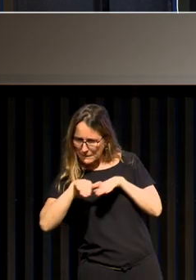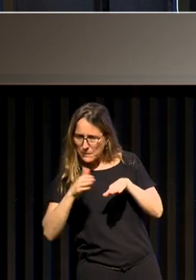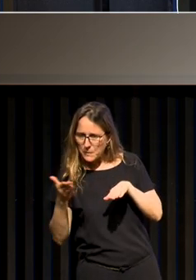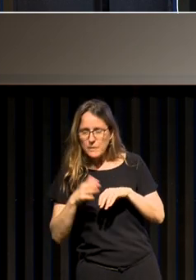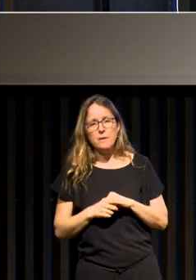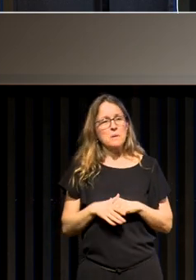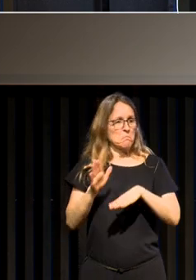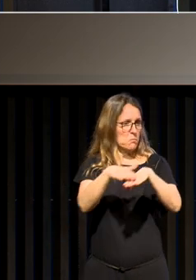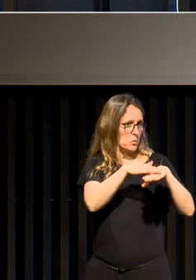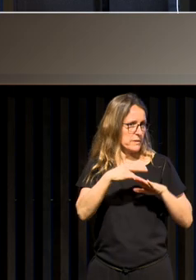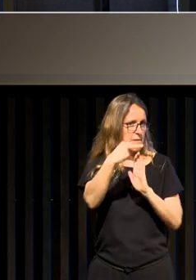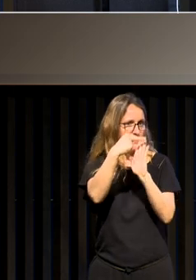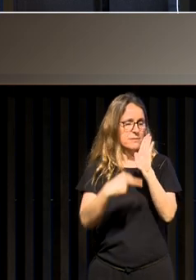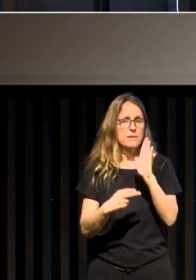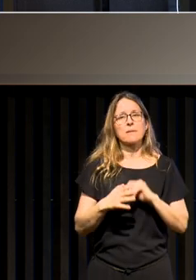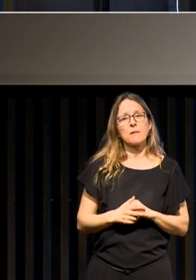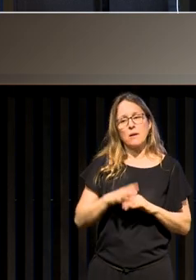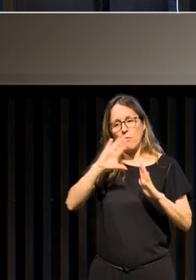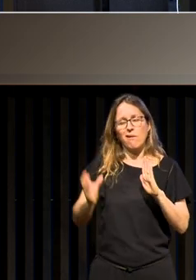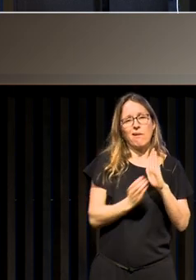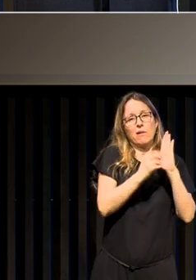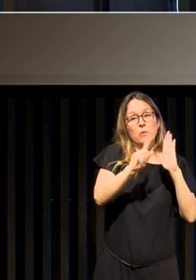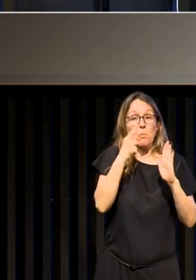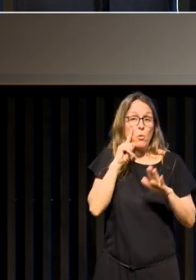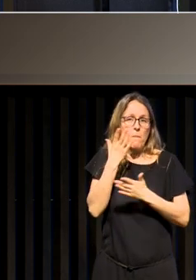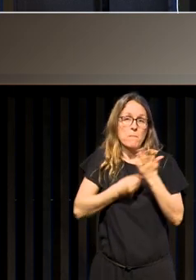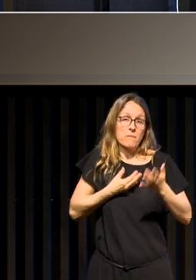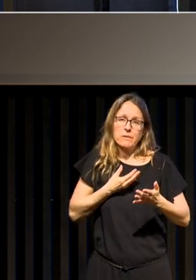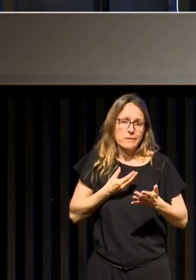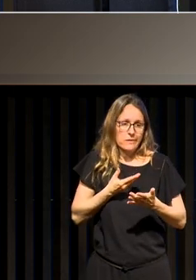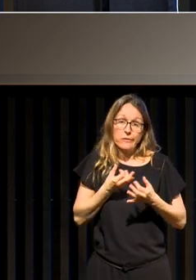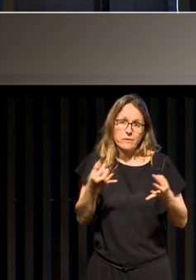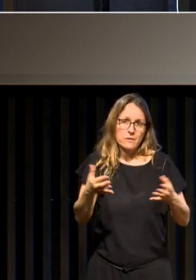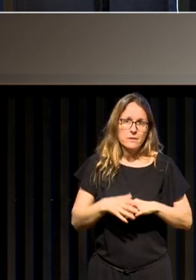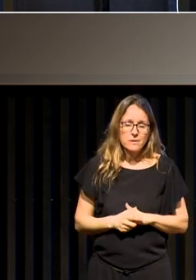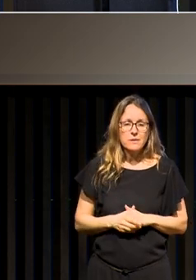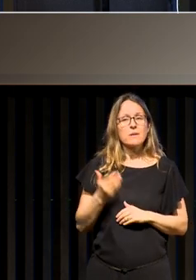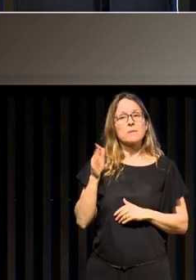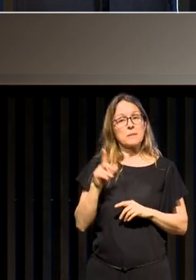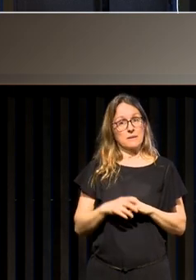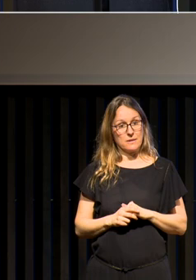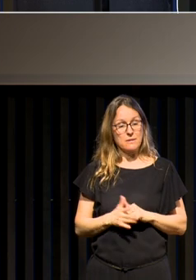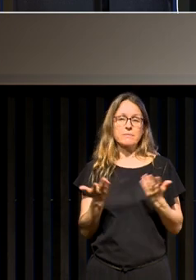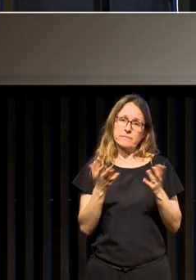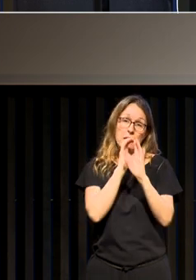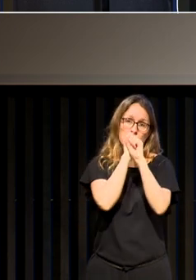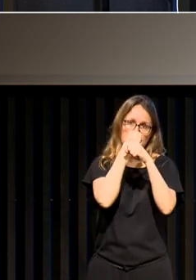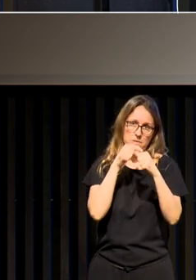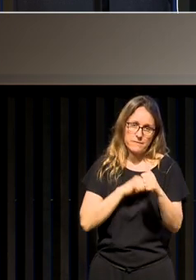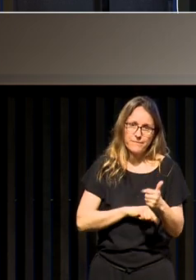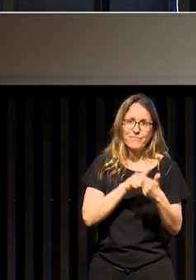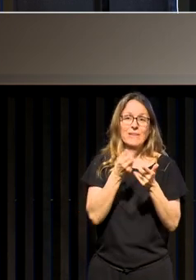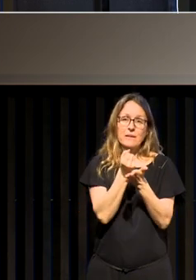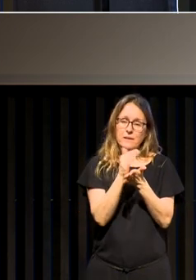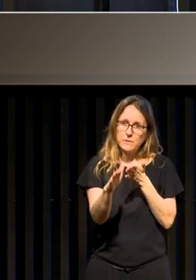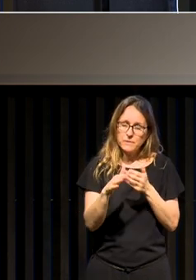la lire. Et je ne l'ai pas remise parce que je n'aurai pas assez de temps. Mais en tout cas, le principe d'anonymat, de